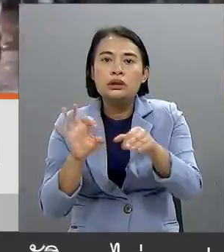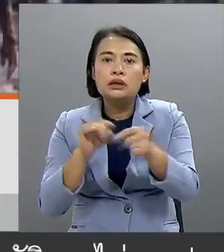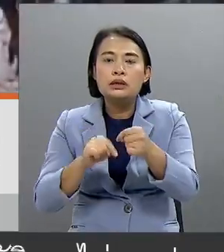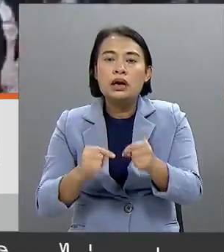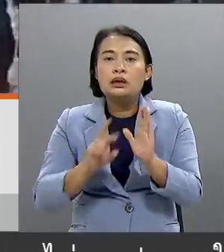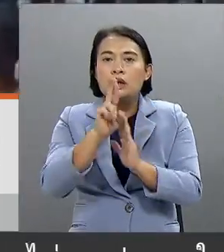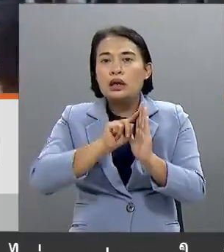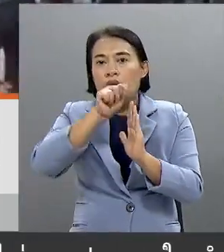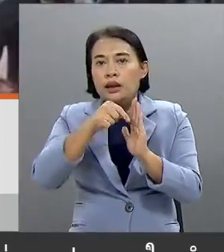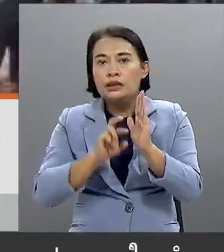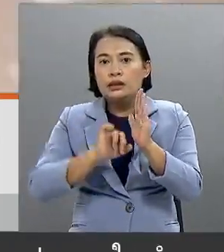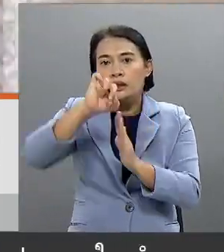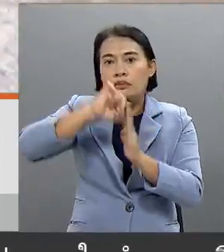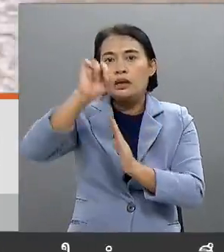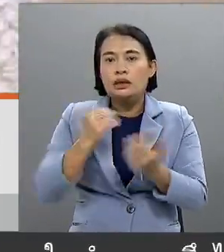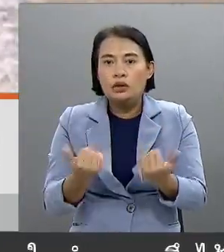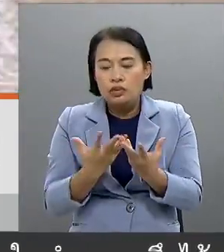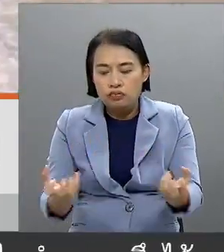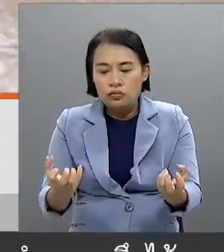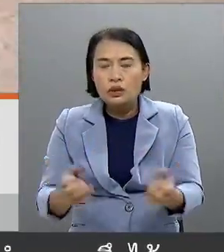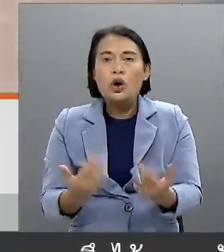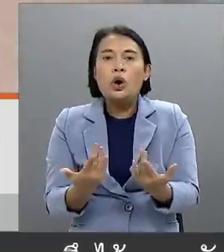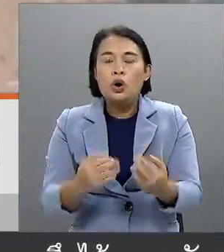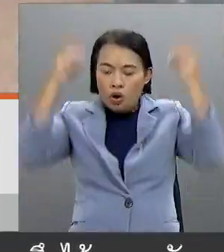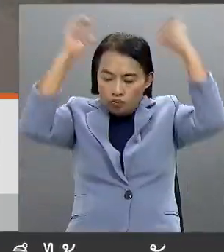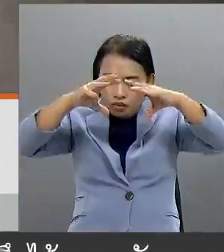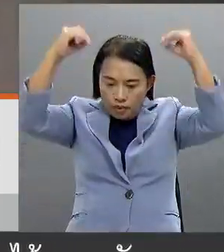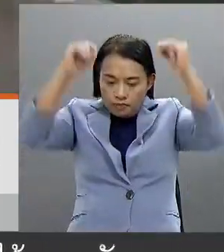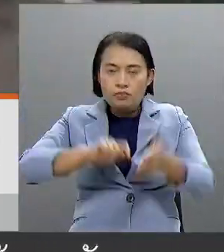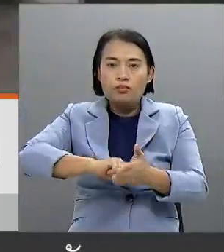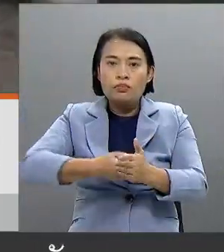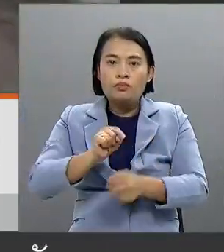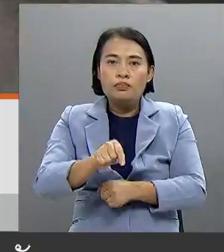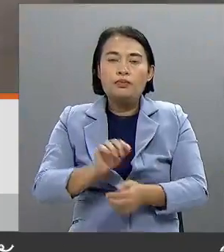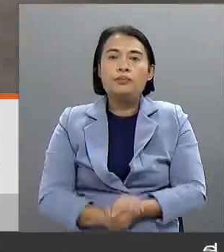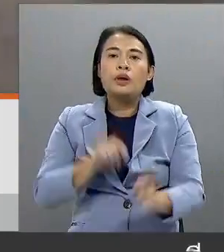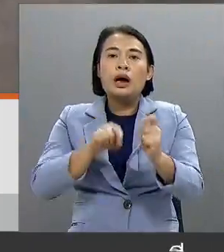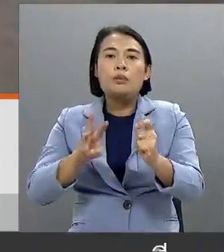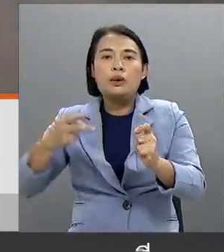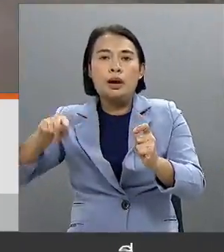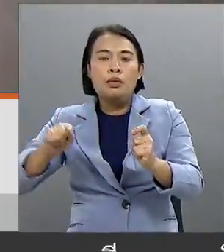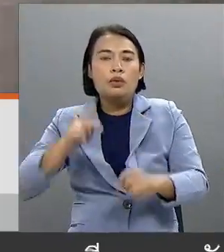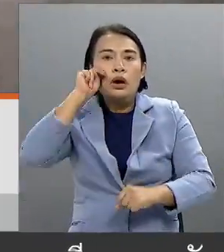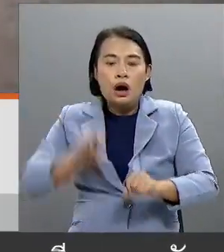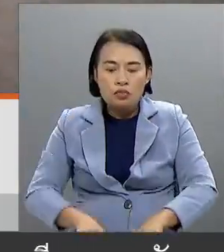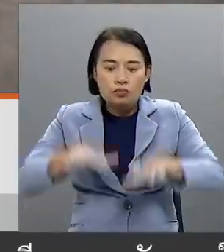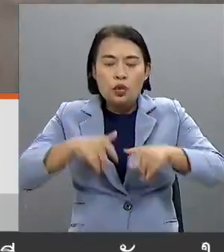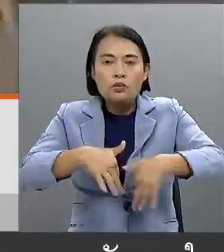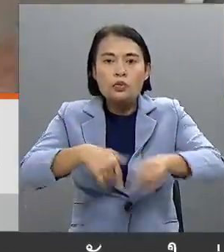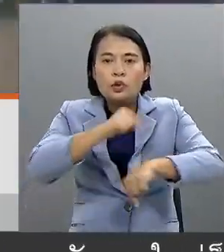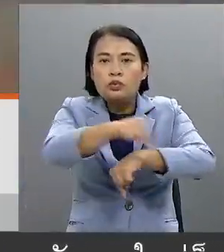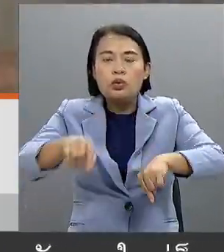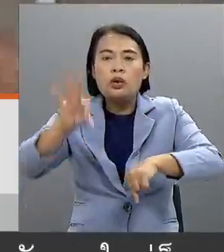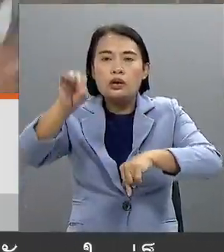ขณะนี้ต้องรอให้ฝนหยุดเพื่อเร่งซ่อมแซมเบื้องต้นพื้นที่อำเภอเวียงป่าเป้าถูกน้ำท่วม93หมู่บ้าน7ตำบล